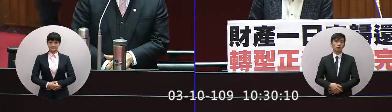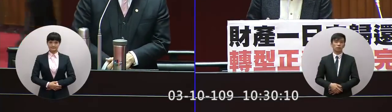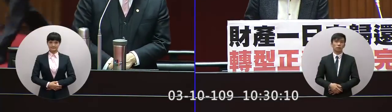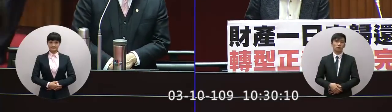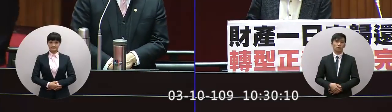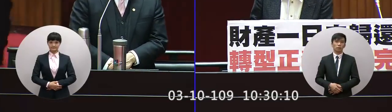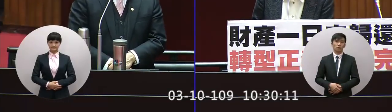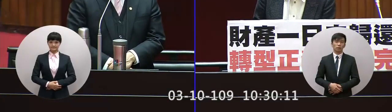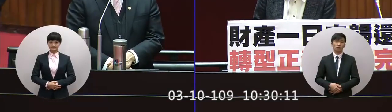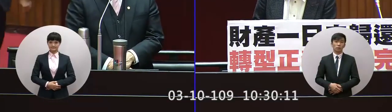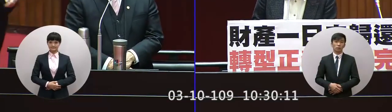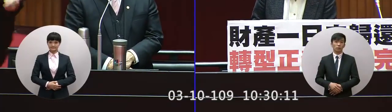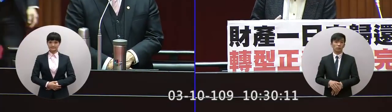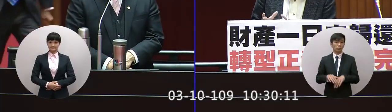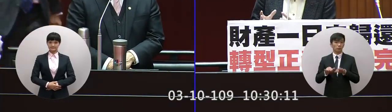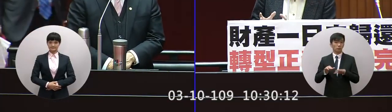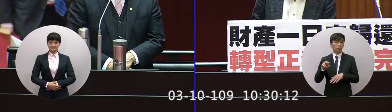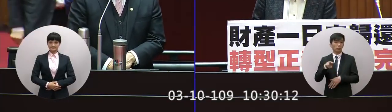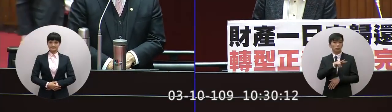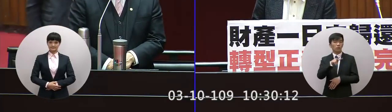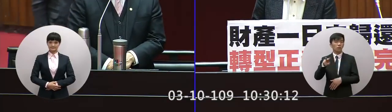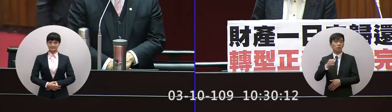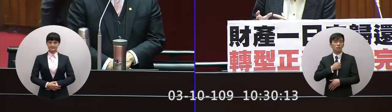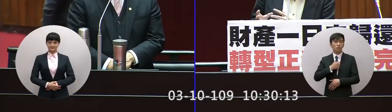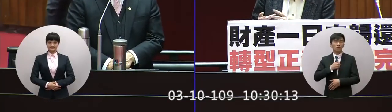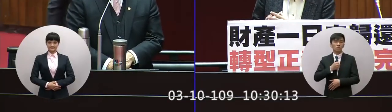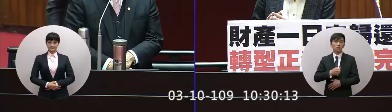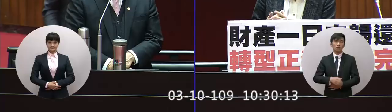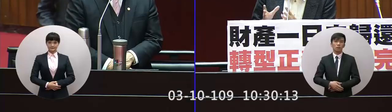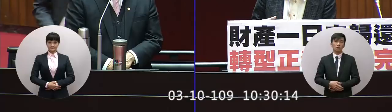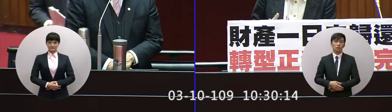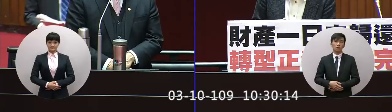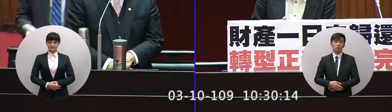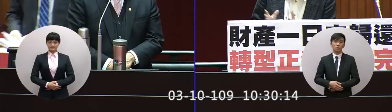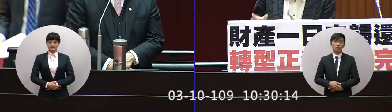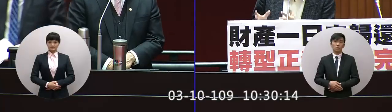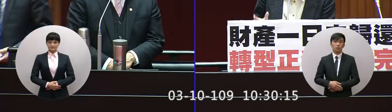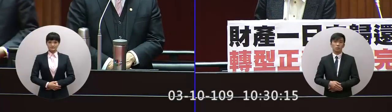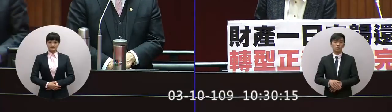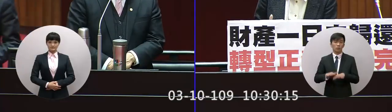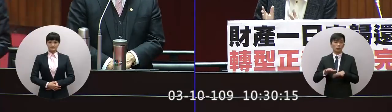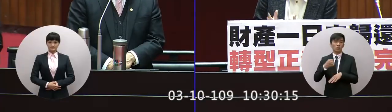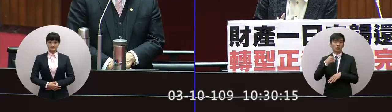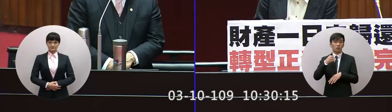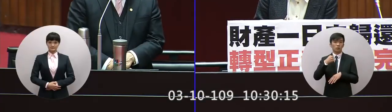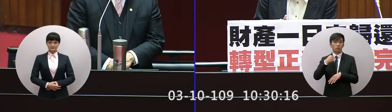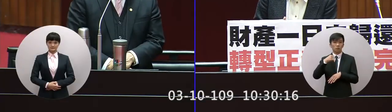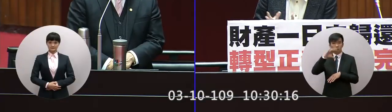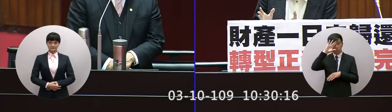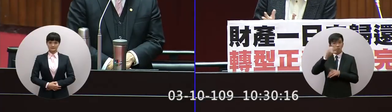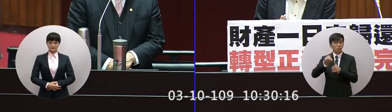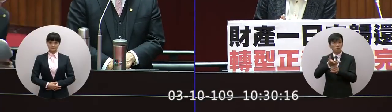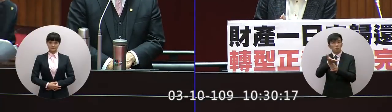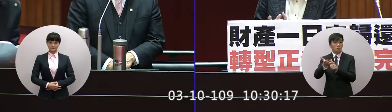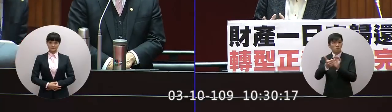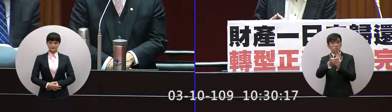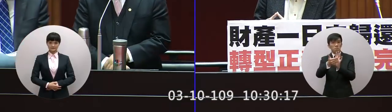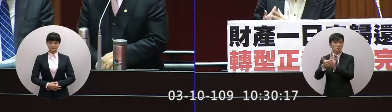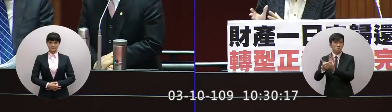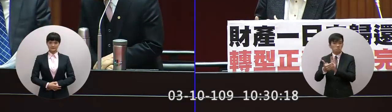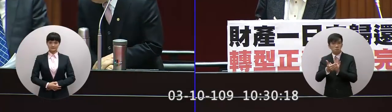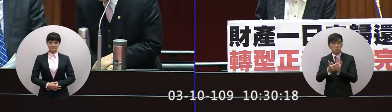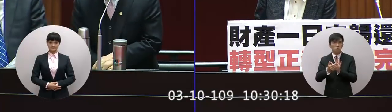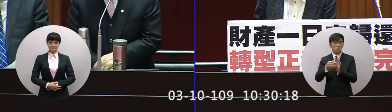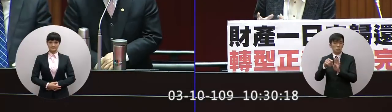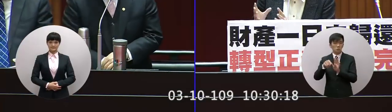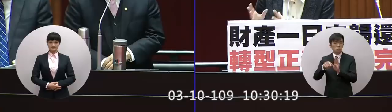因为我们可以看到就是说目前疫情我可以说是事实上我们的疫情还是越来越